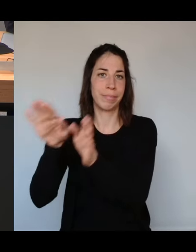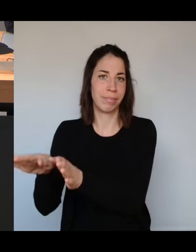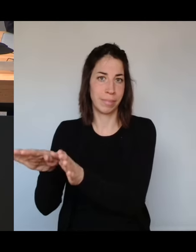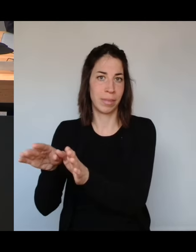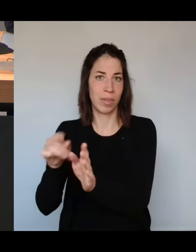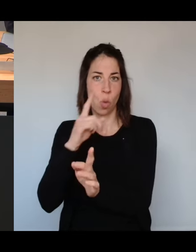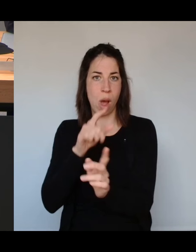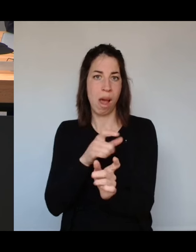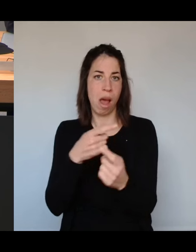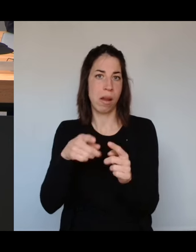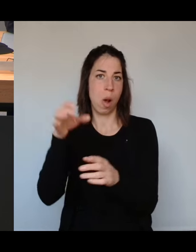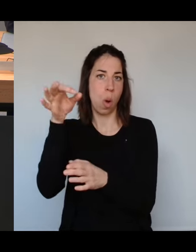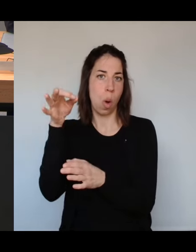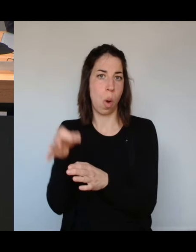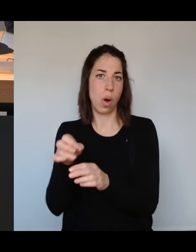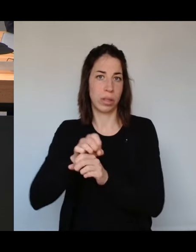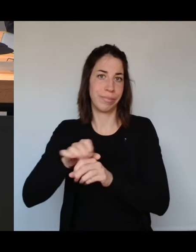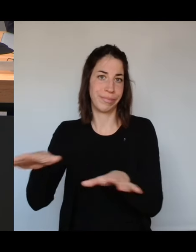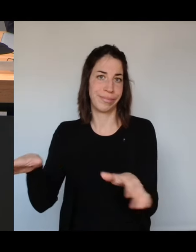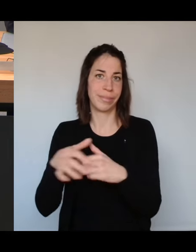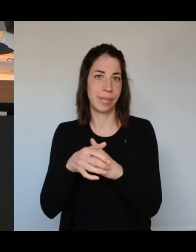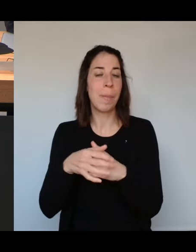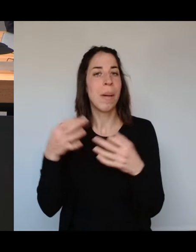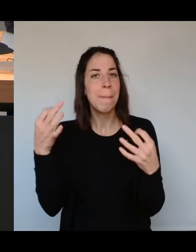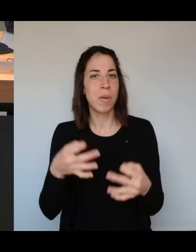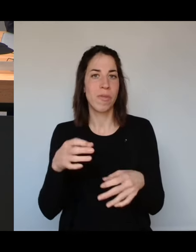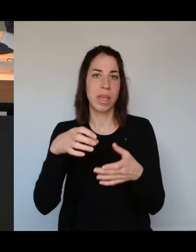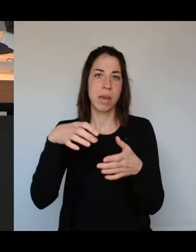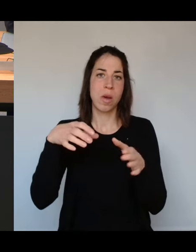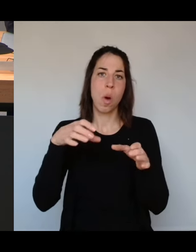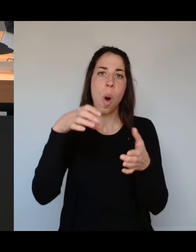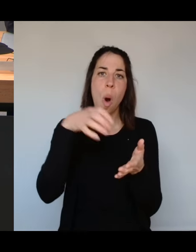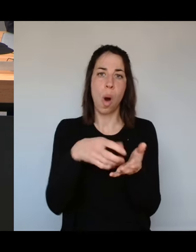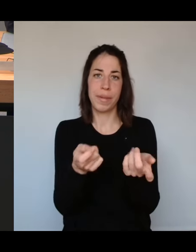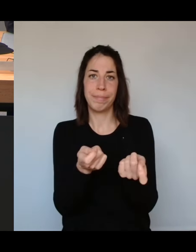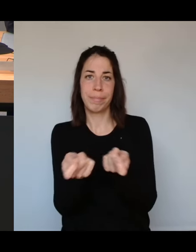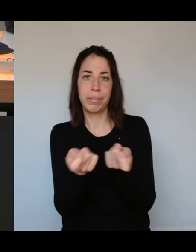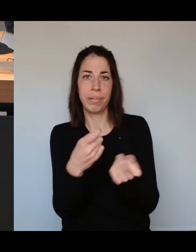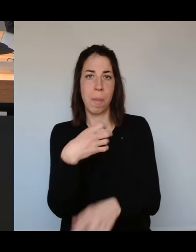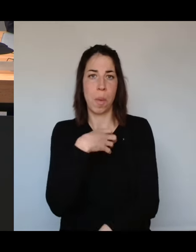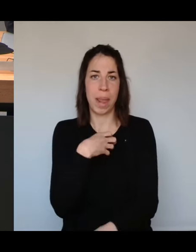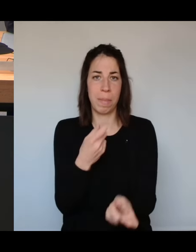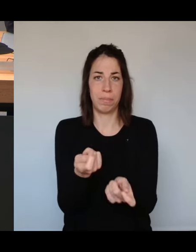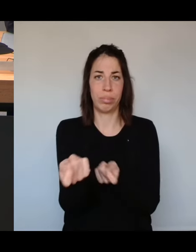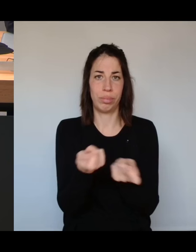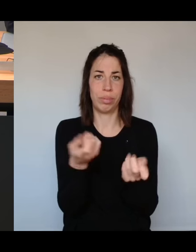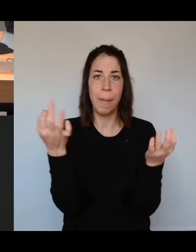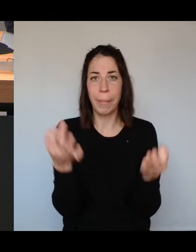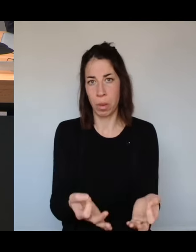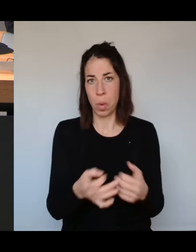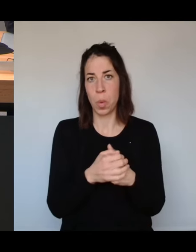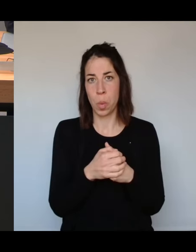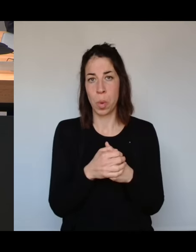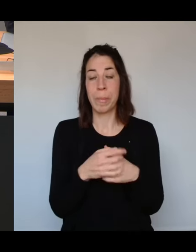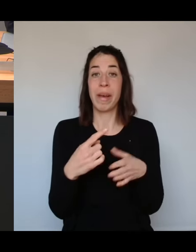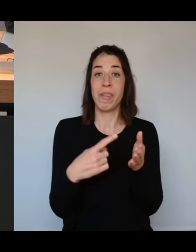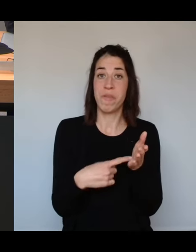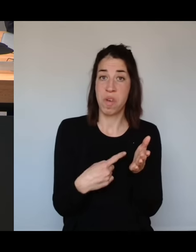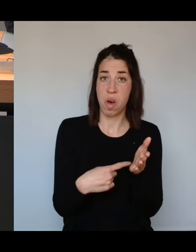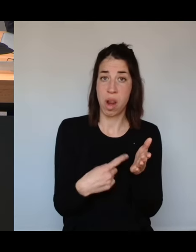Und deswegen ist auch das richtig. Aber wir fordern nicht und wir machen auch nicht eine bloße Verdrängung